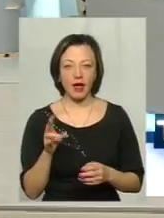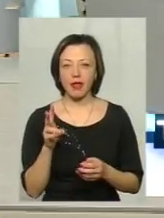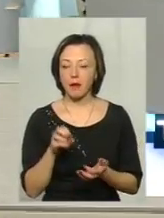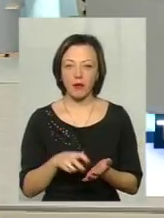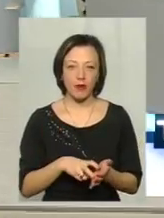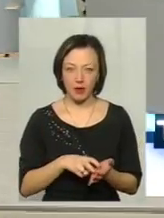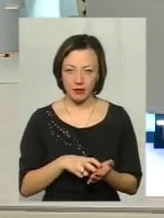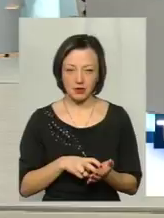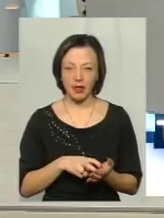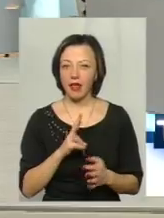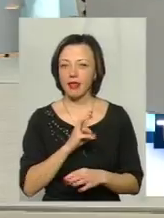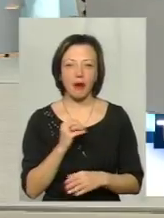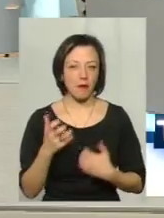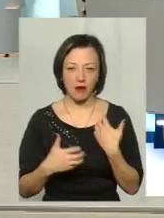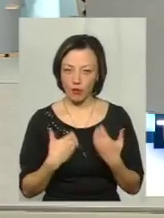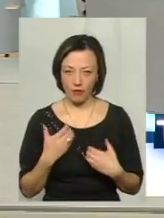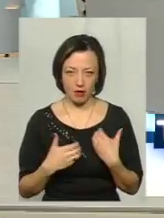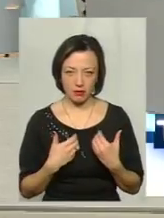боятися, не панікувати.